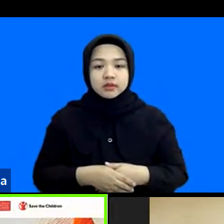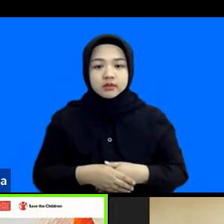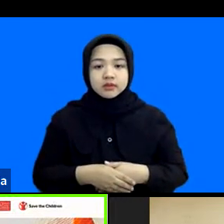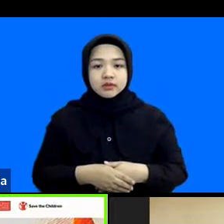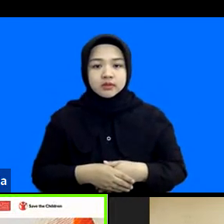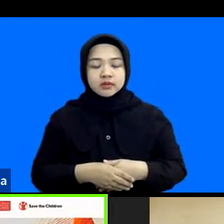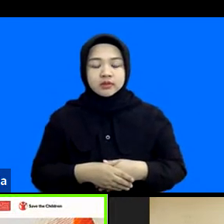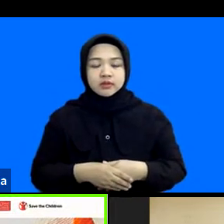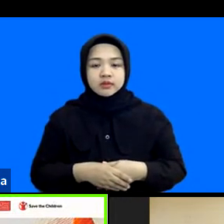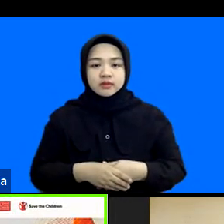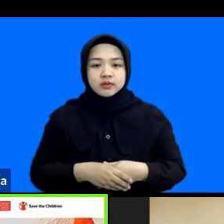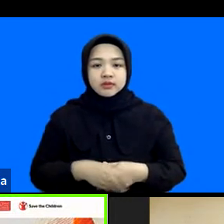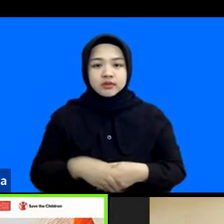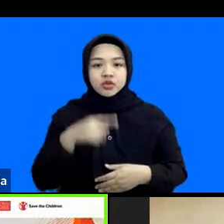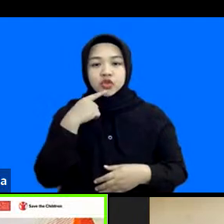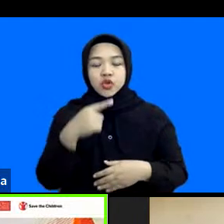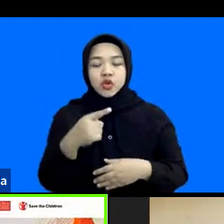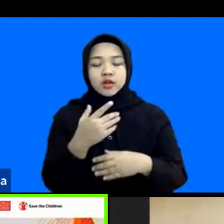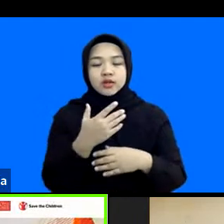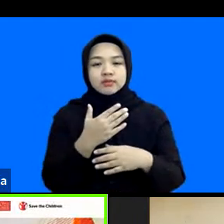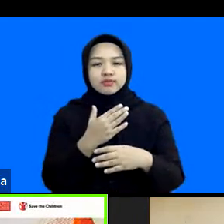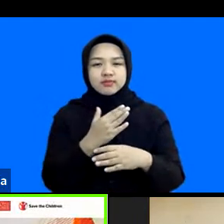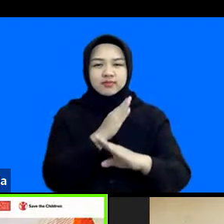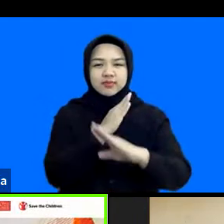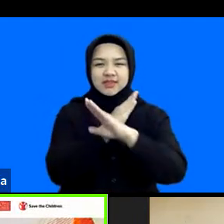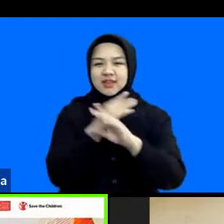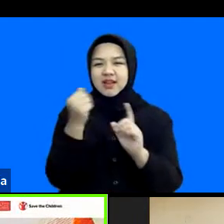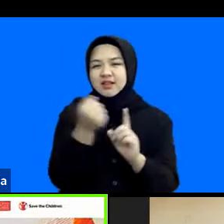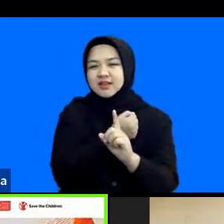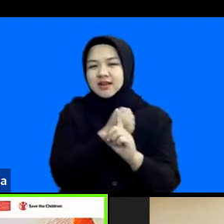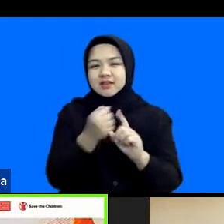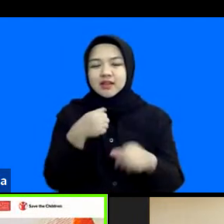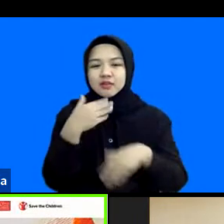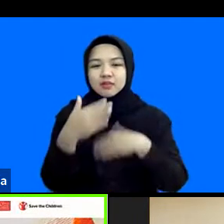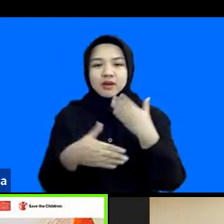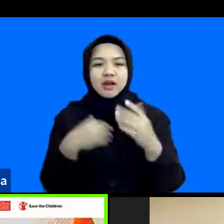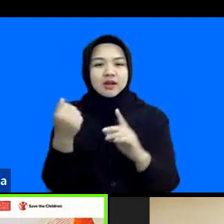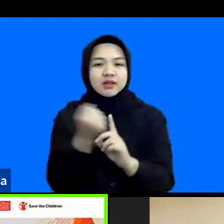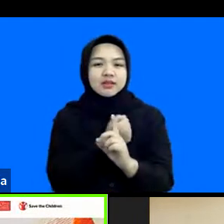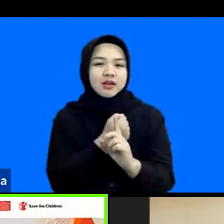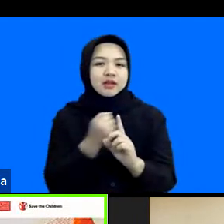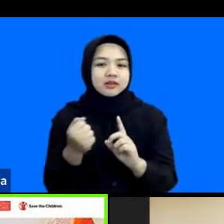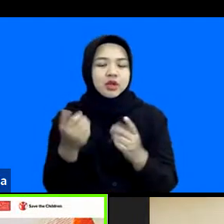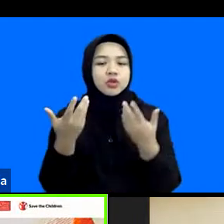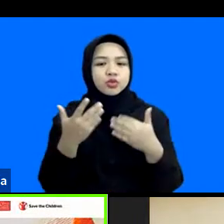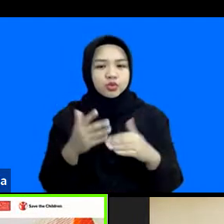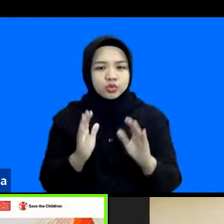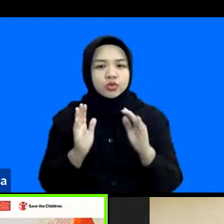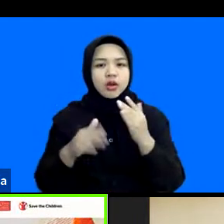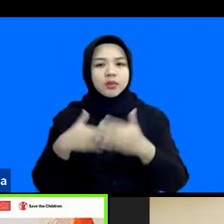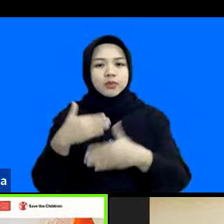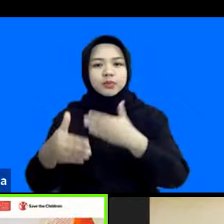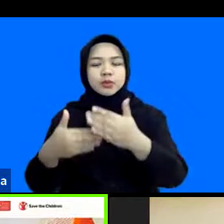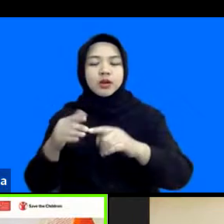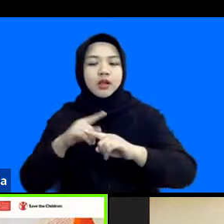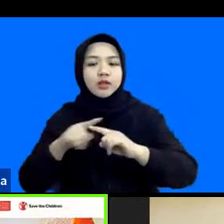dengan pencegahan apa ya kekerasan, penanganan kekerasan sudah berjalan, cuma